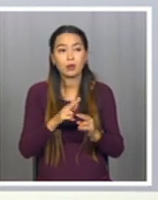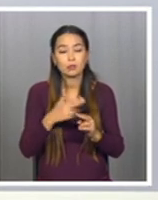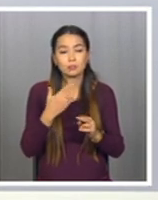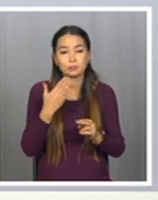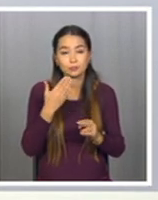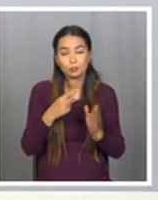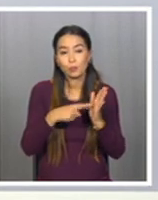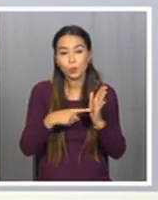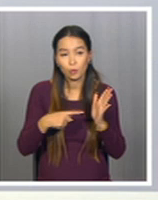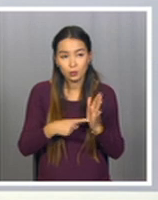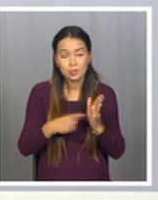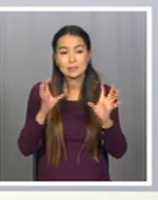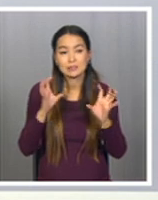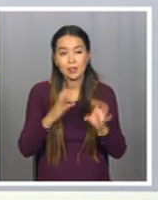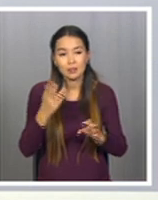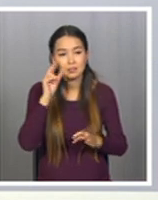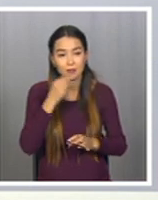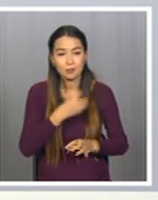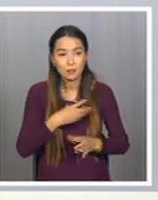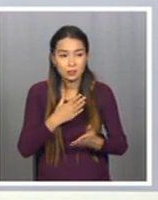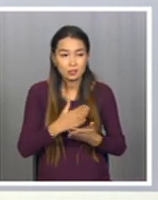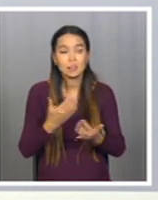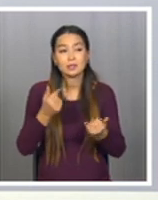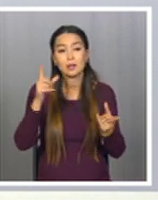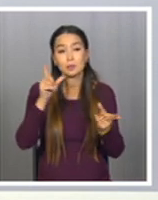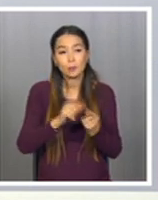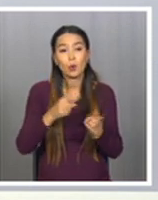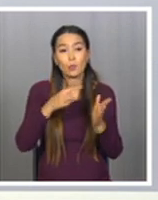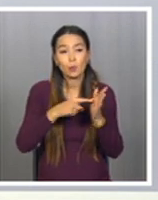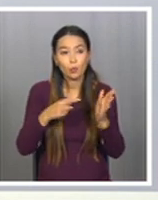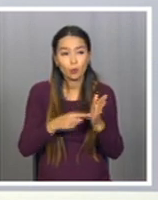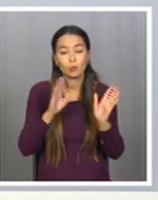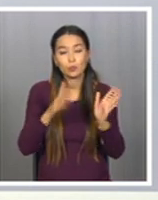1,4-ке, яғни бізде жуық шамамен алынады. Нәтижесінде бөлген кезде жуықтап